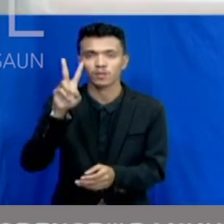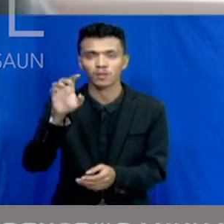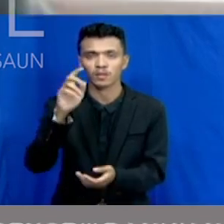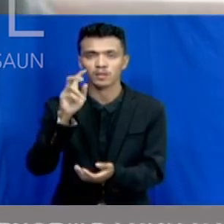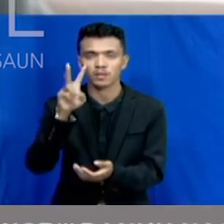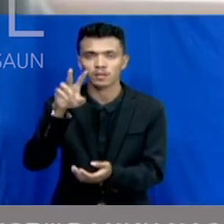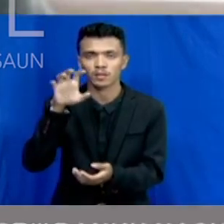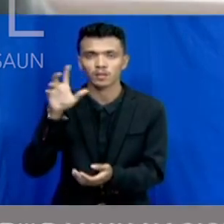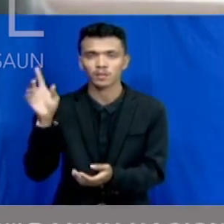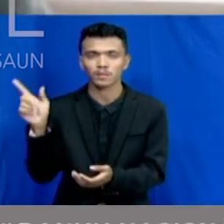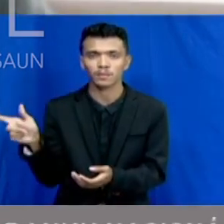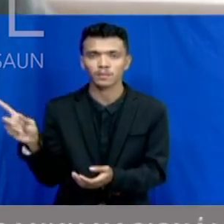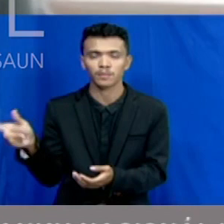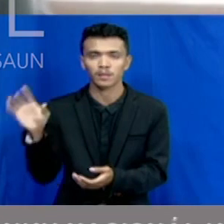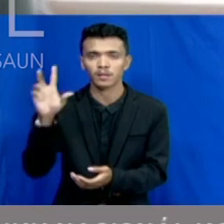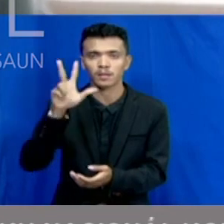1223 custo vai tania